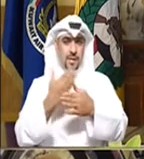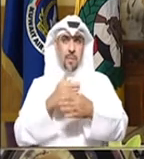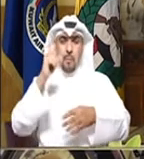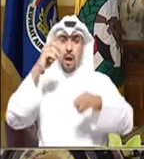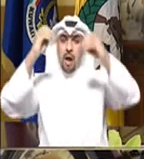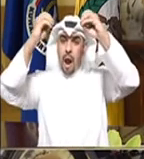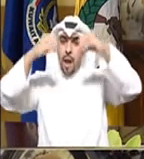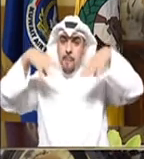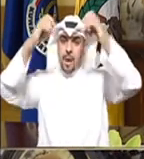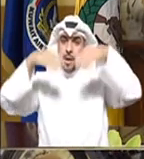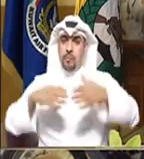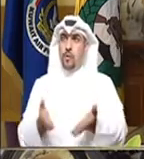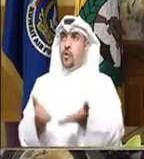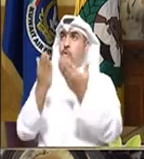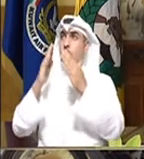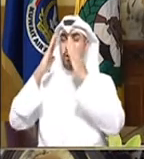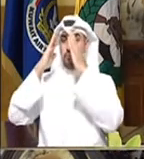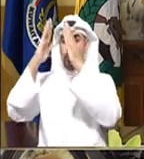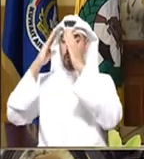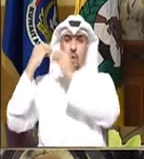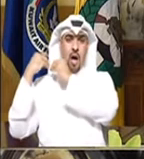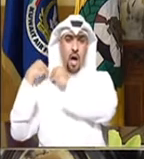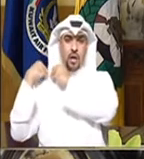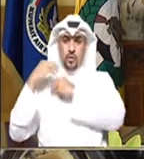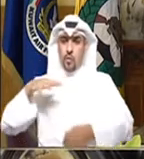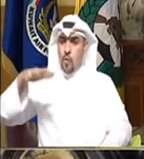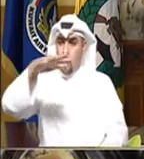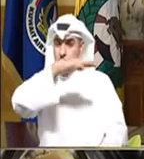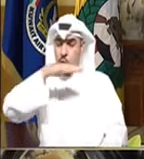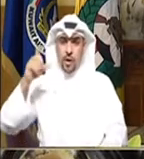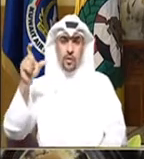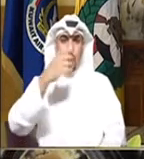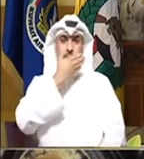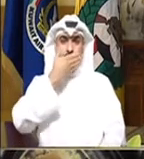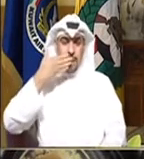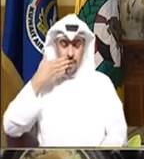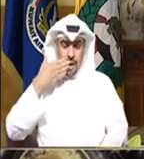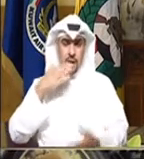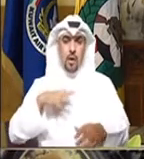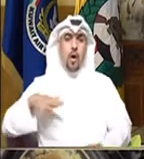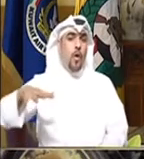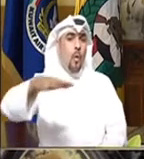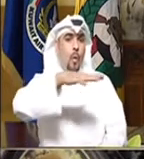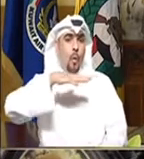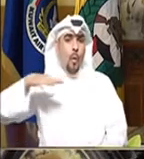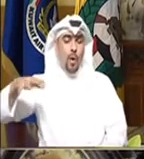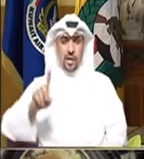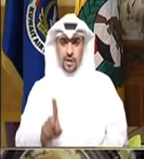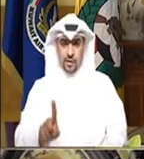للمنعم، وبالأخص والولاء للوطن وبذل المزيد من العطاء